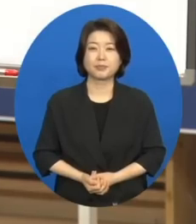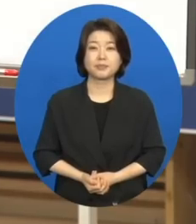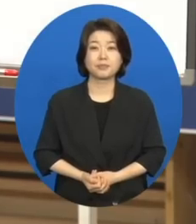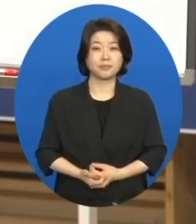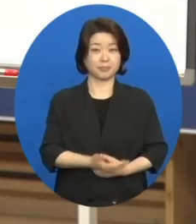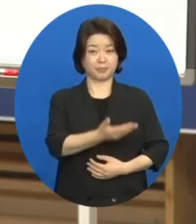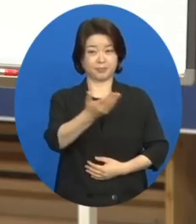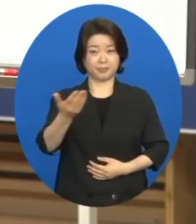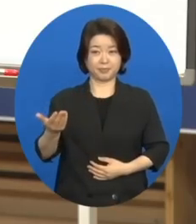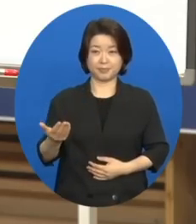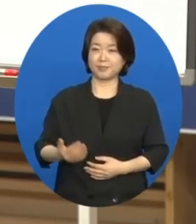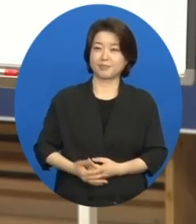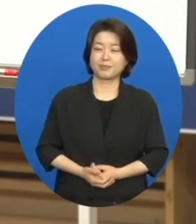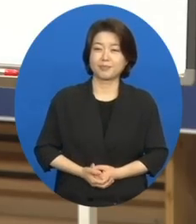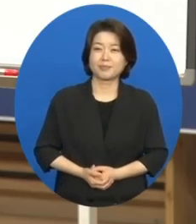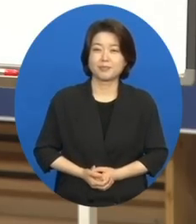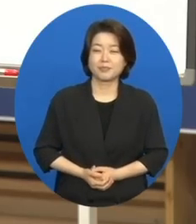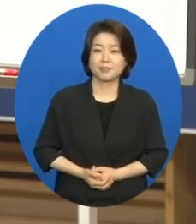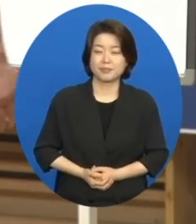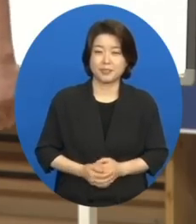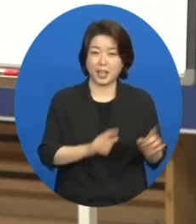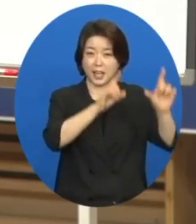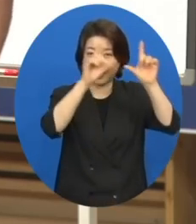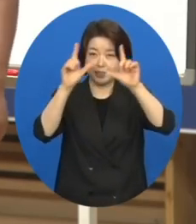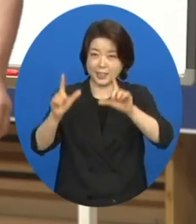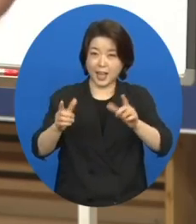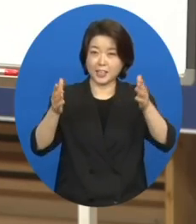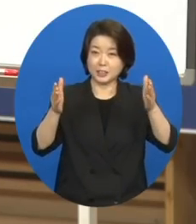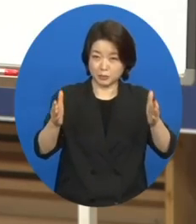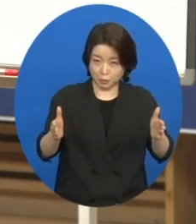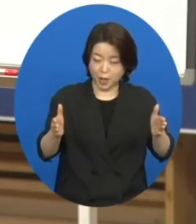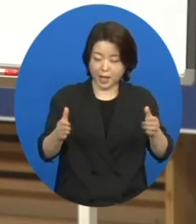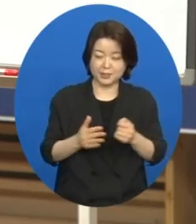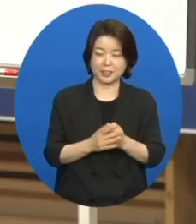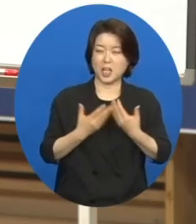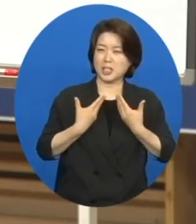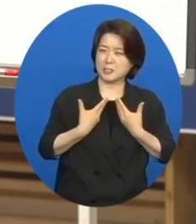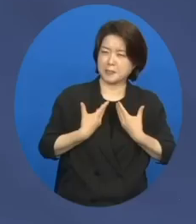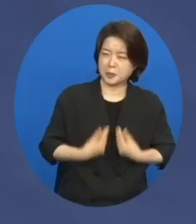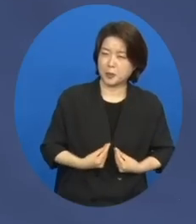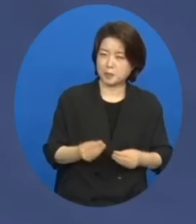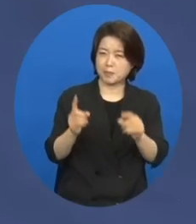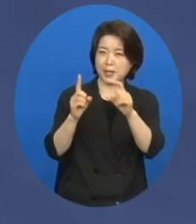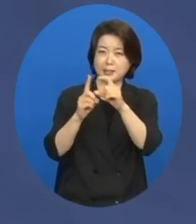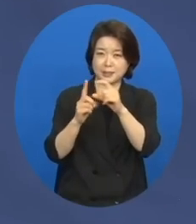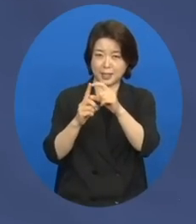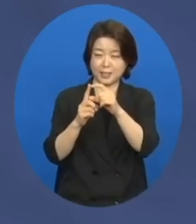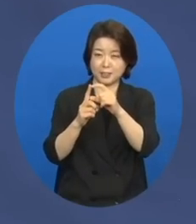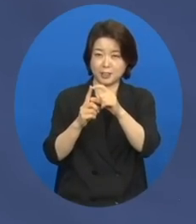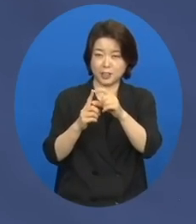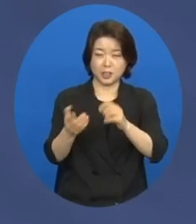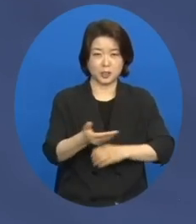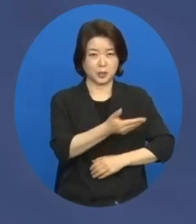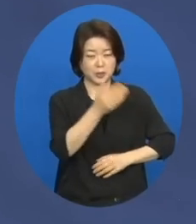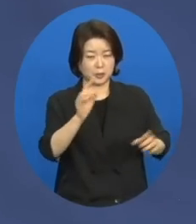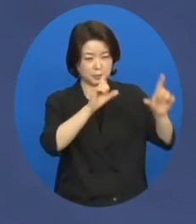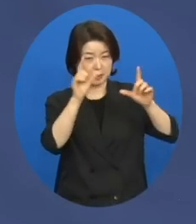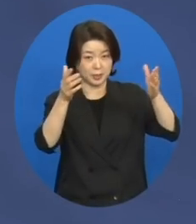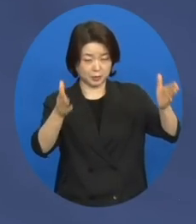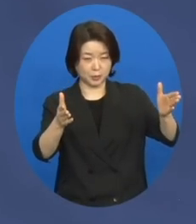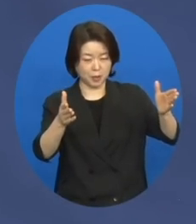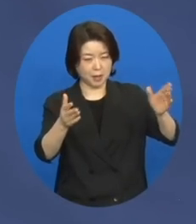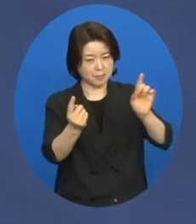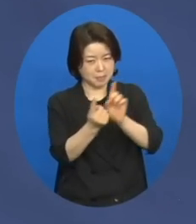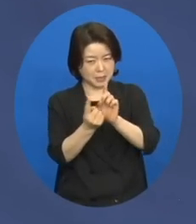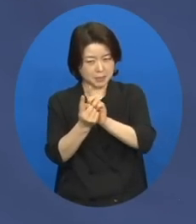여러분, 혹시 여러분 삶을 살아가는 동안 이 절망이라는 단어를 여러분 생애 가운데 부딪혀